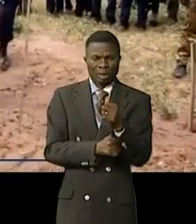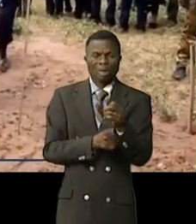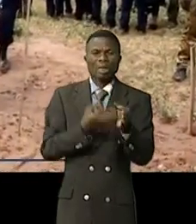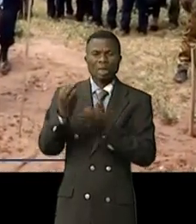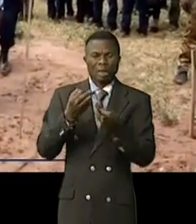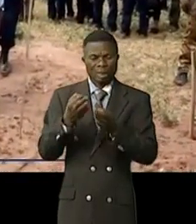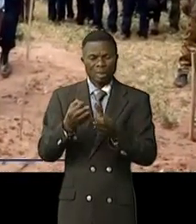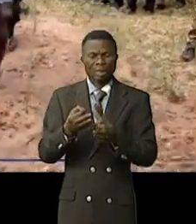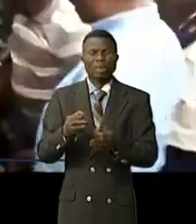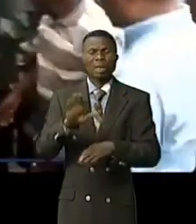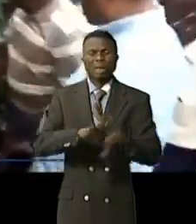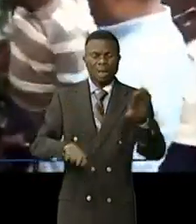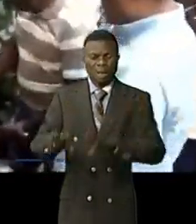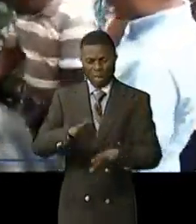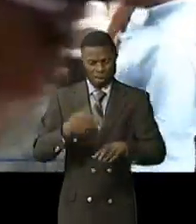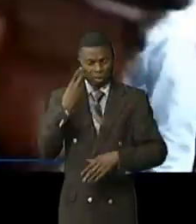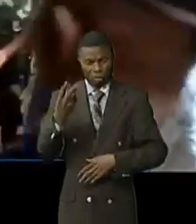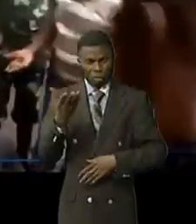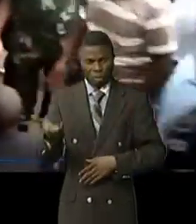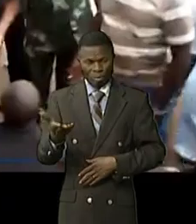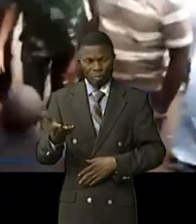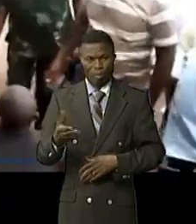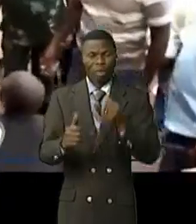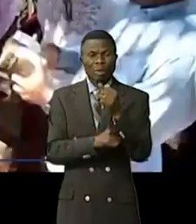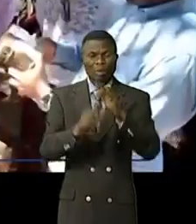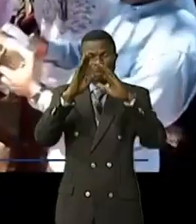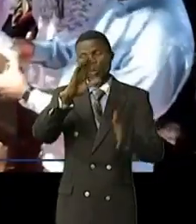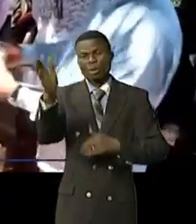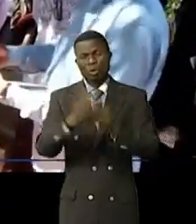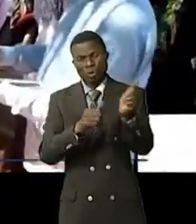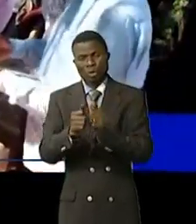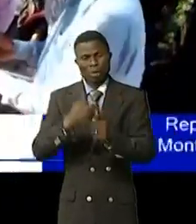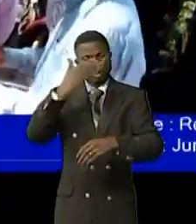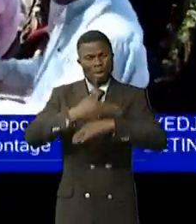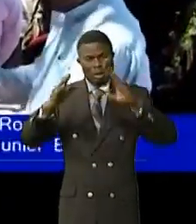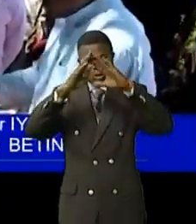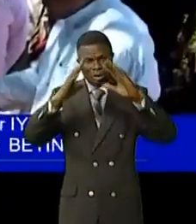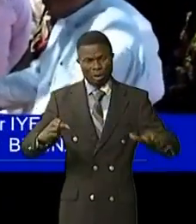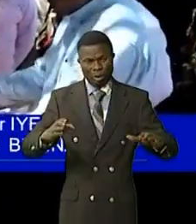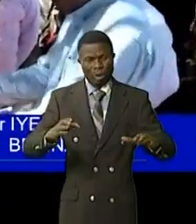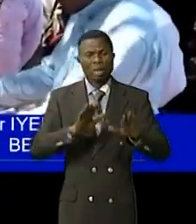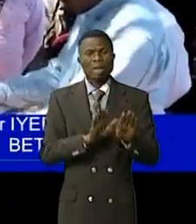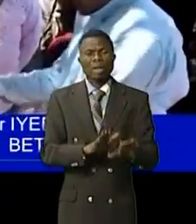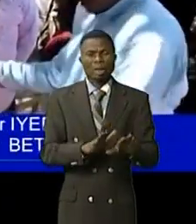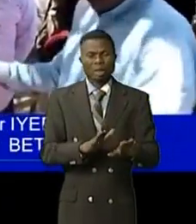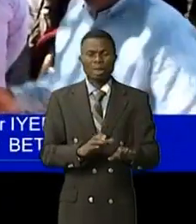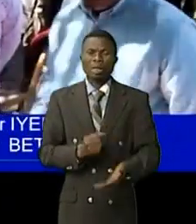les tombes. Il n'a pas manqué d'assister les sinistrés pour la reconstruction de leur case en attendant une assistance humanitaire